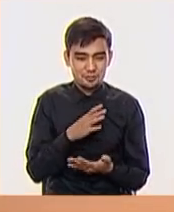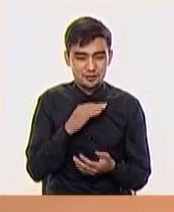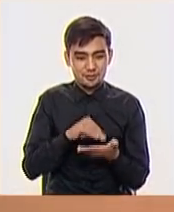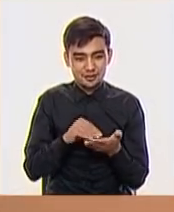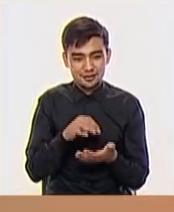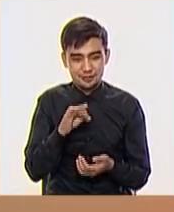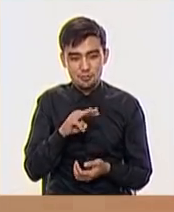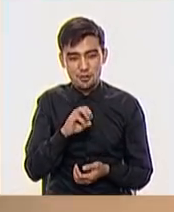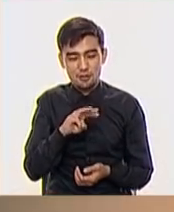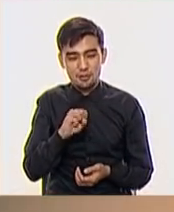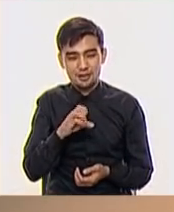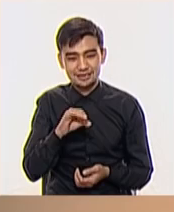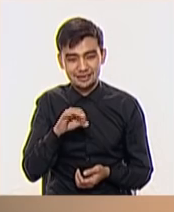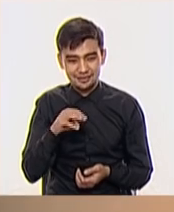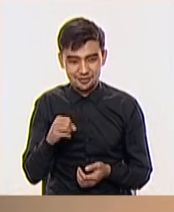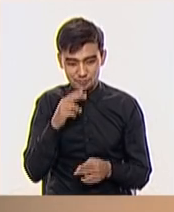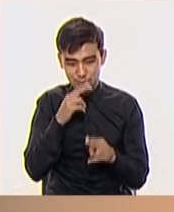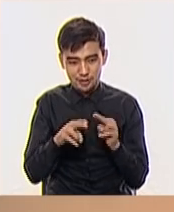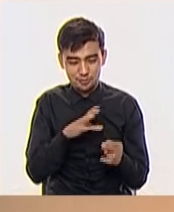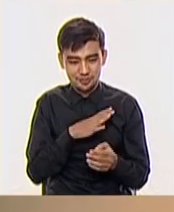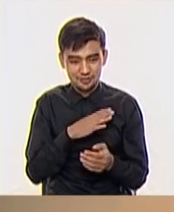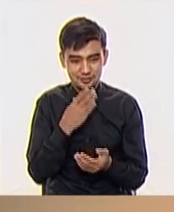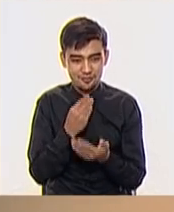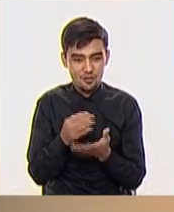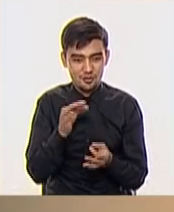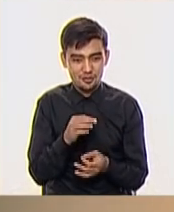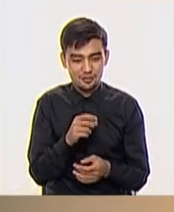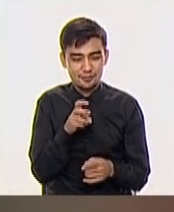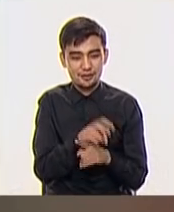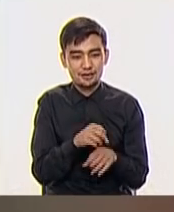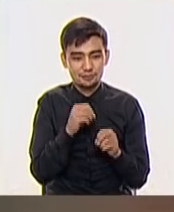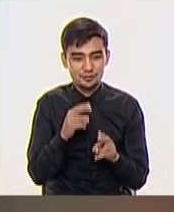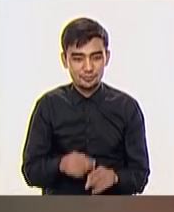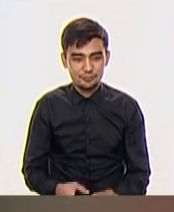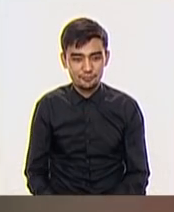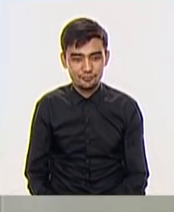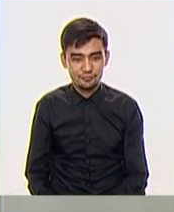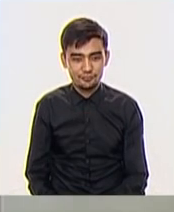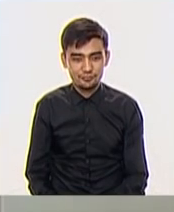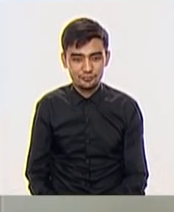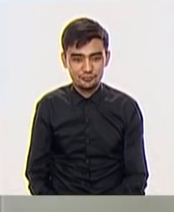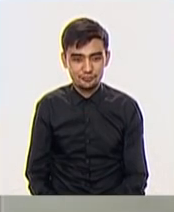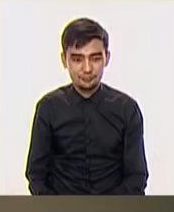өткенде Мамасита несінен айырылып қалды, аккаунтынан айырылып қалған кезде бақсы балгерге барды.